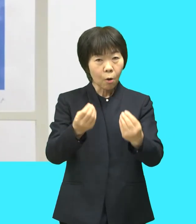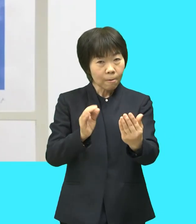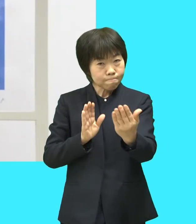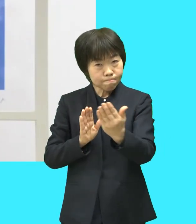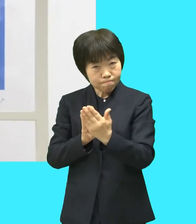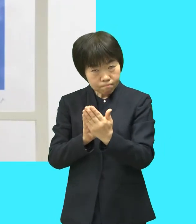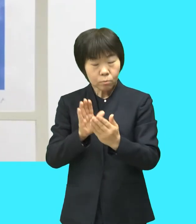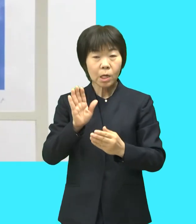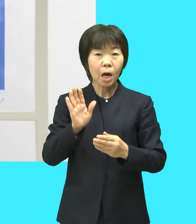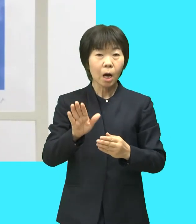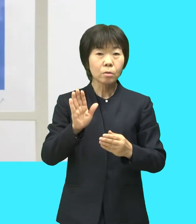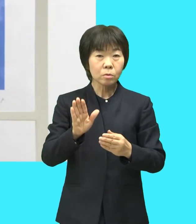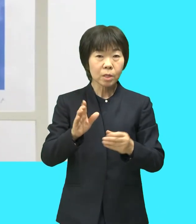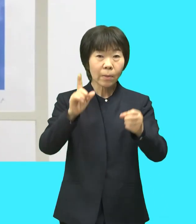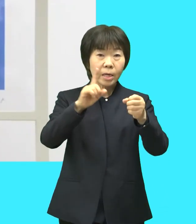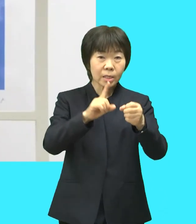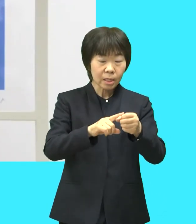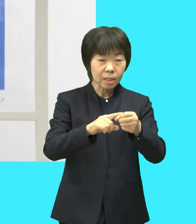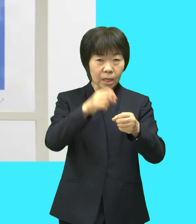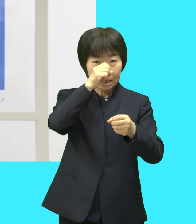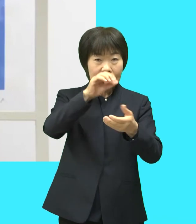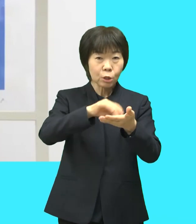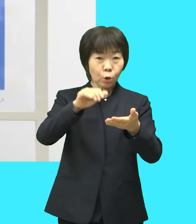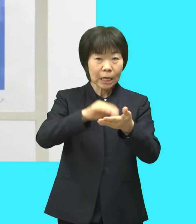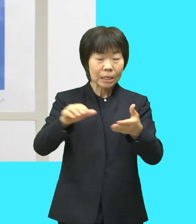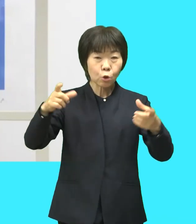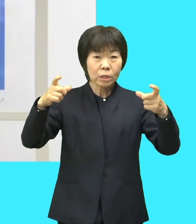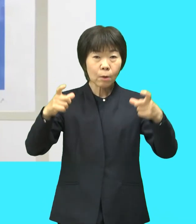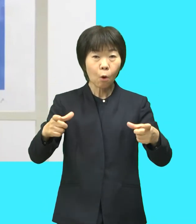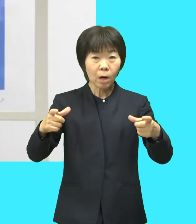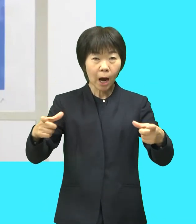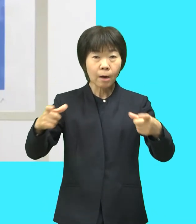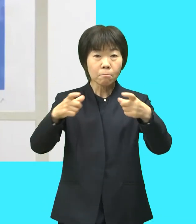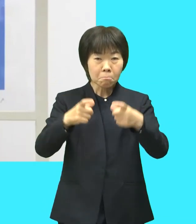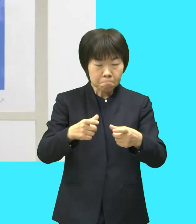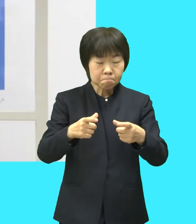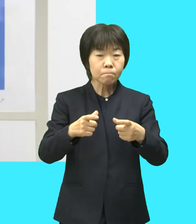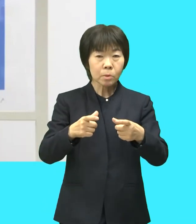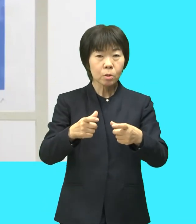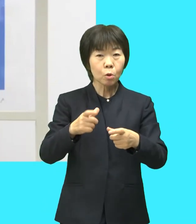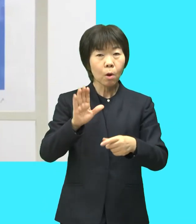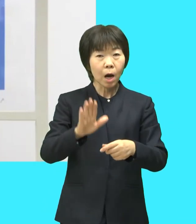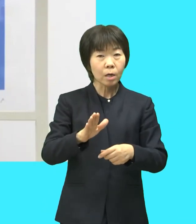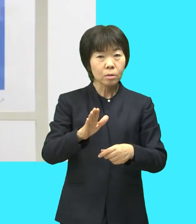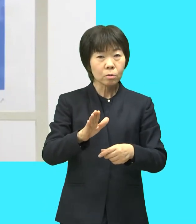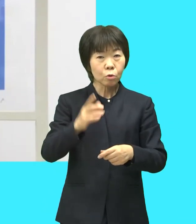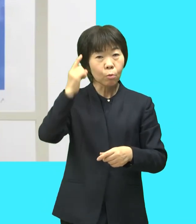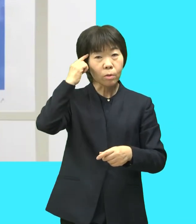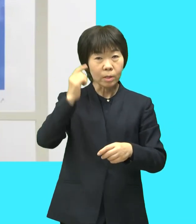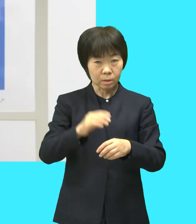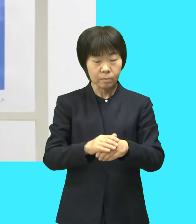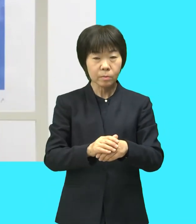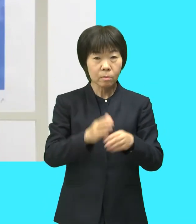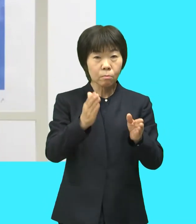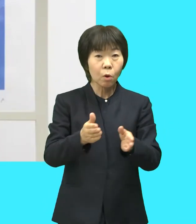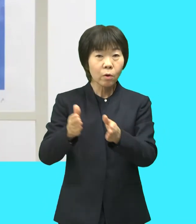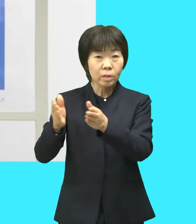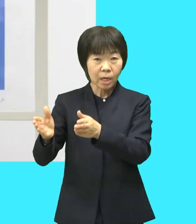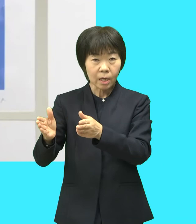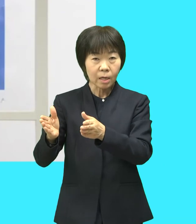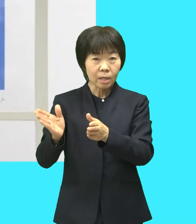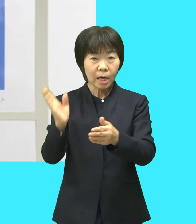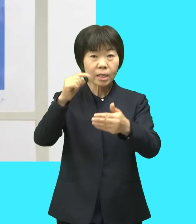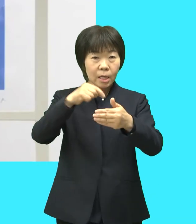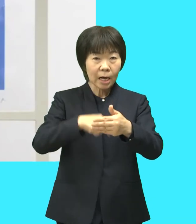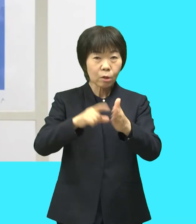るということによって、予算の規模が一定の影響を受けるのはあり得るかと思います。一方で福島